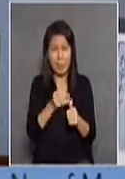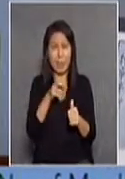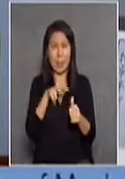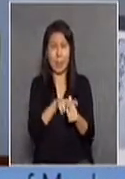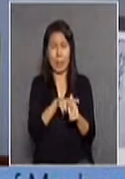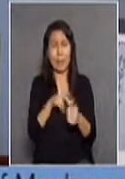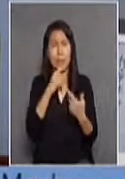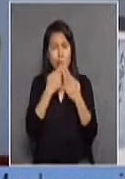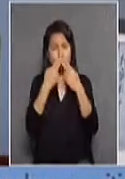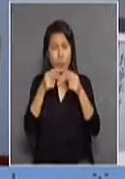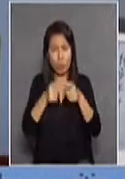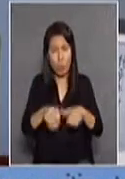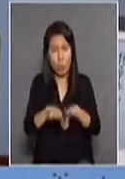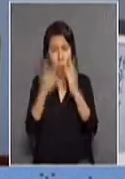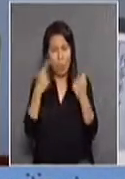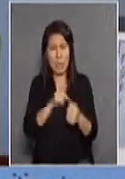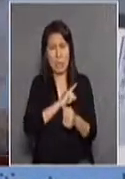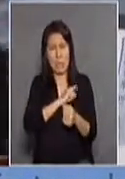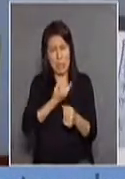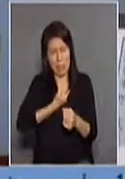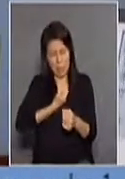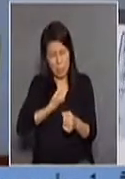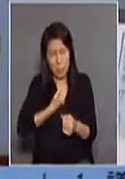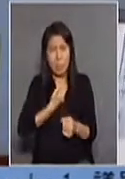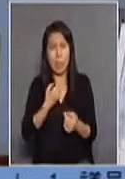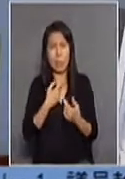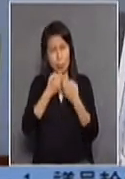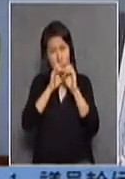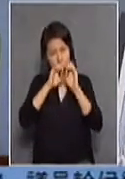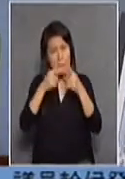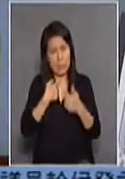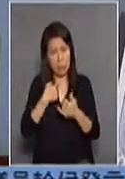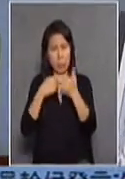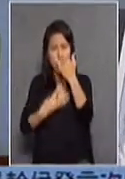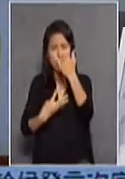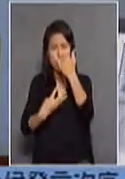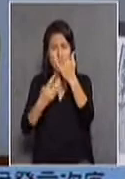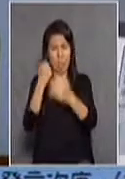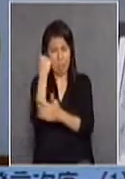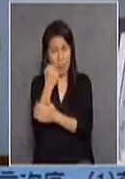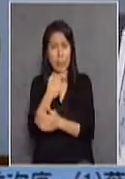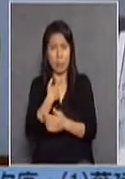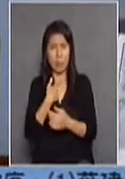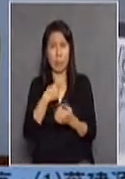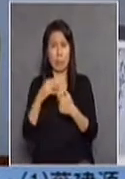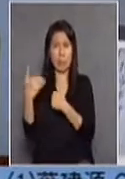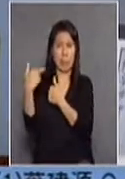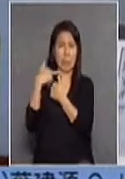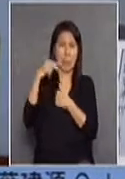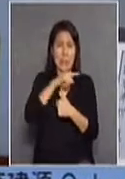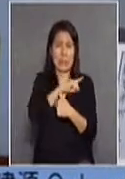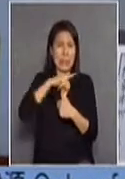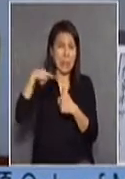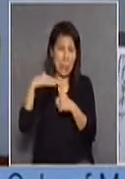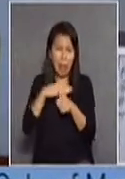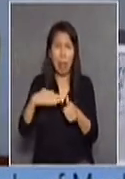露他受的慘況，公開呼籲大家要繼續平反六四，被人自殺，25000個香